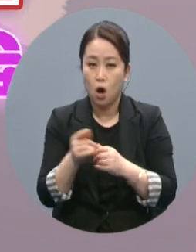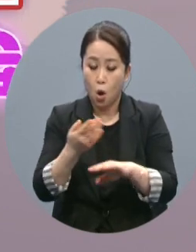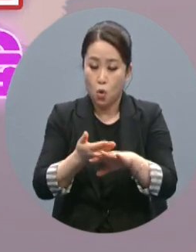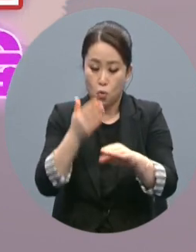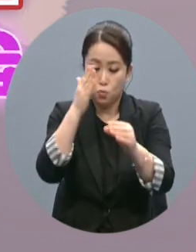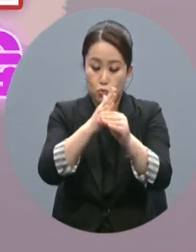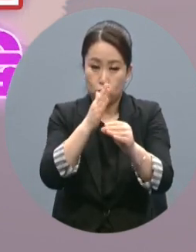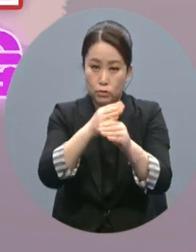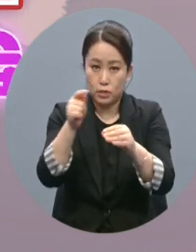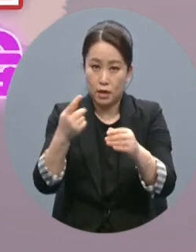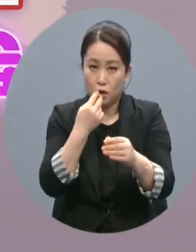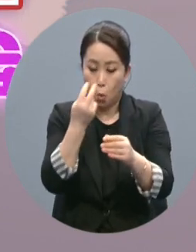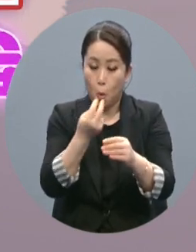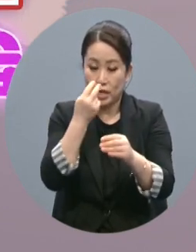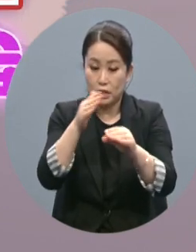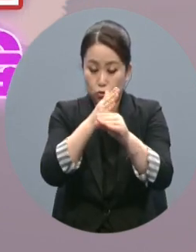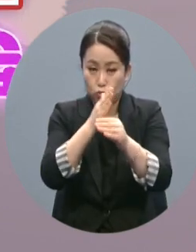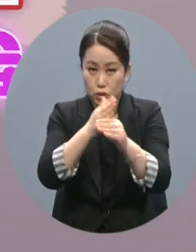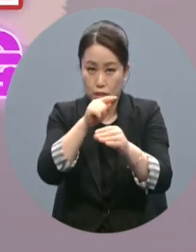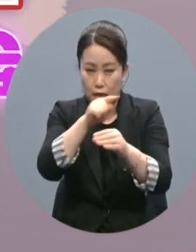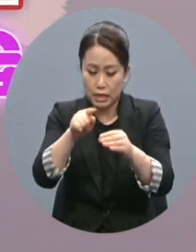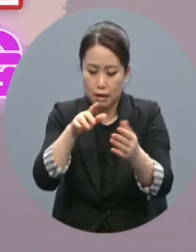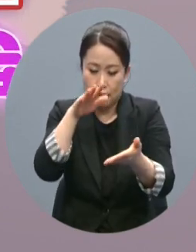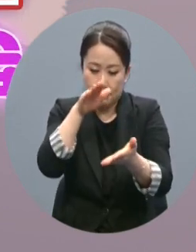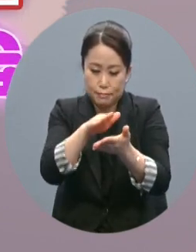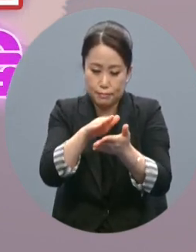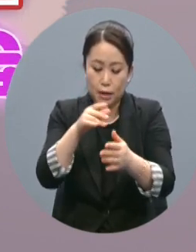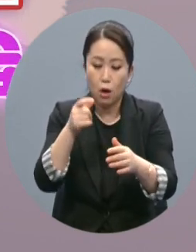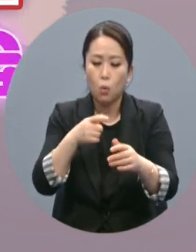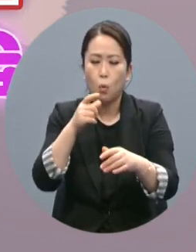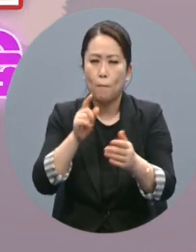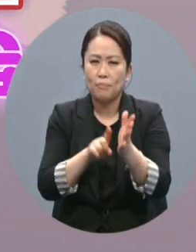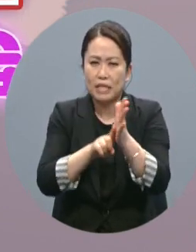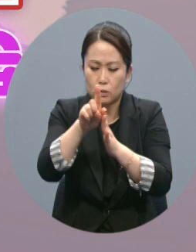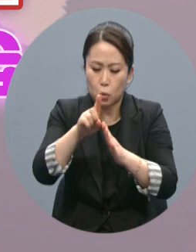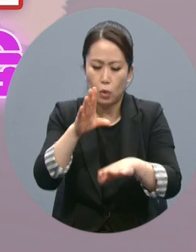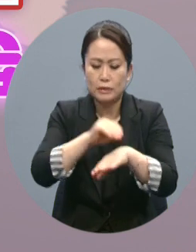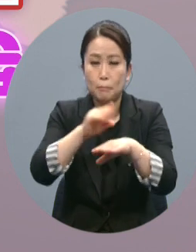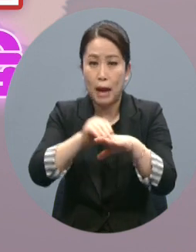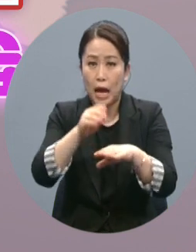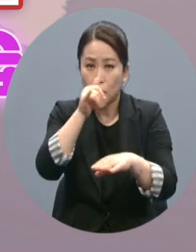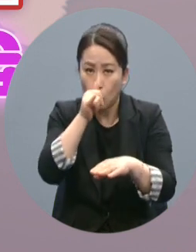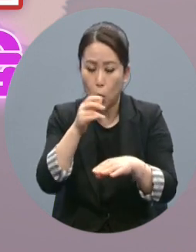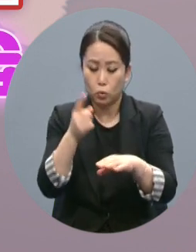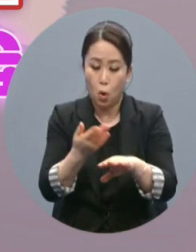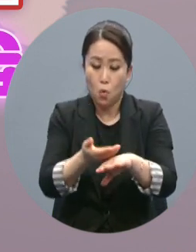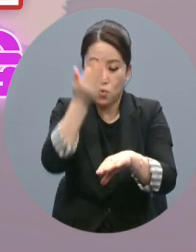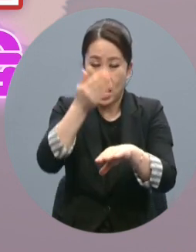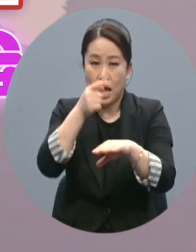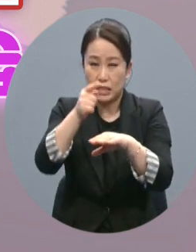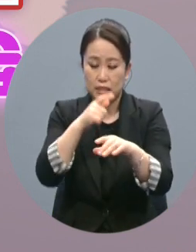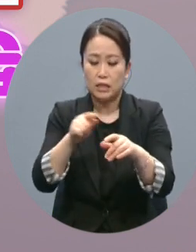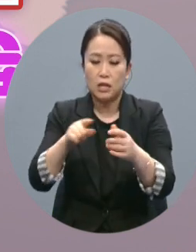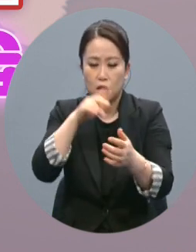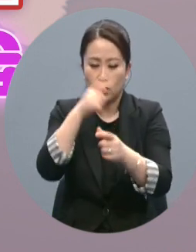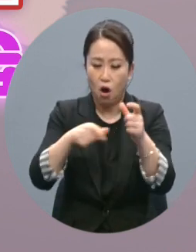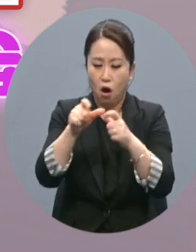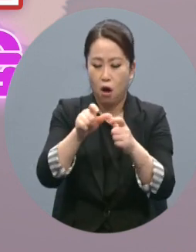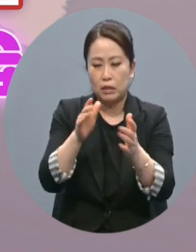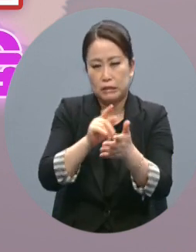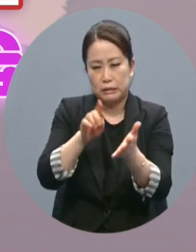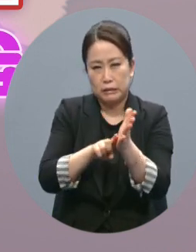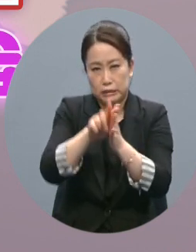고온 다습한 북태평양 고기압이 확장하겠고 상층으로는 고온 건조한 티베트 고기압이 한반도에